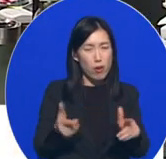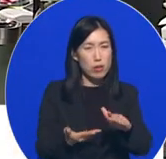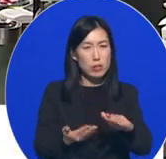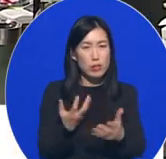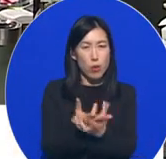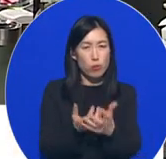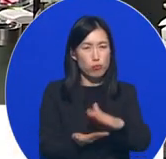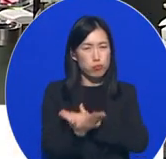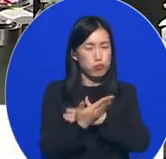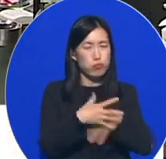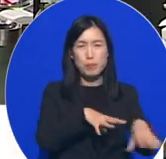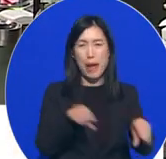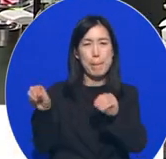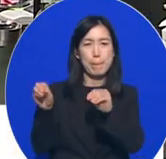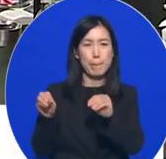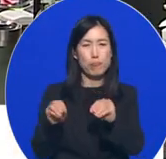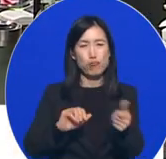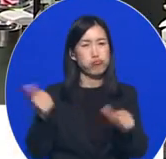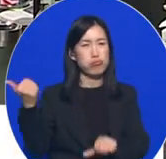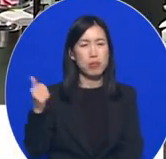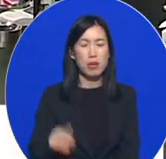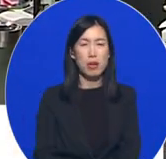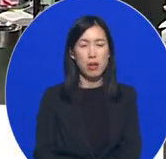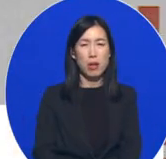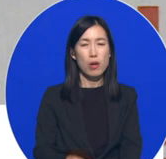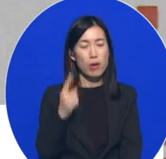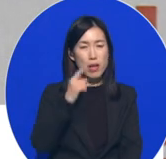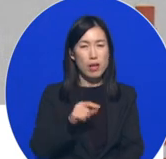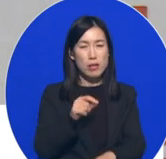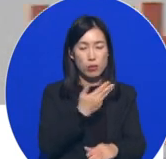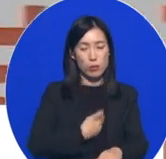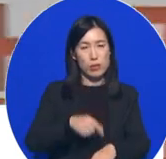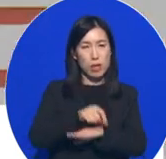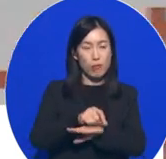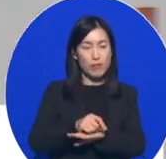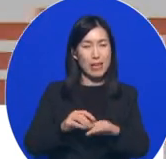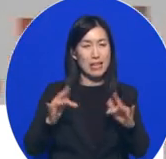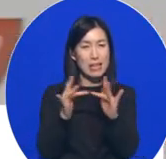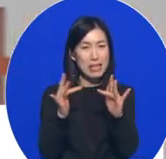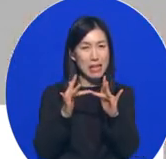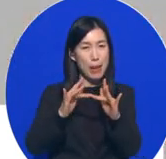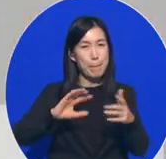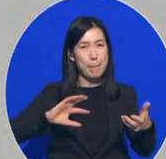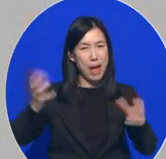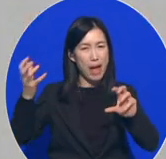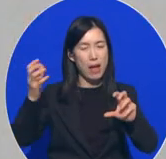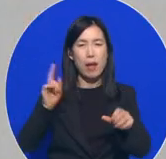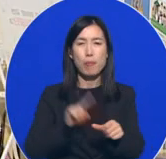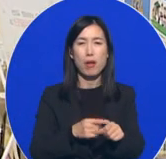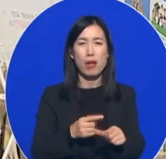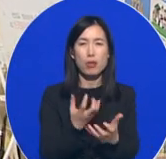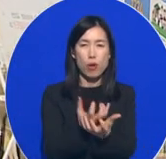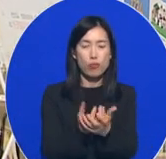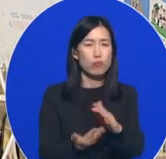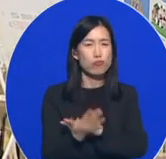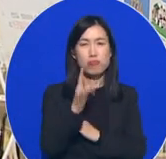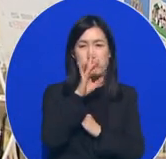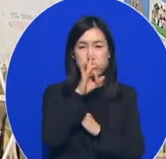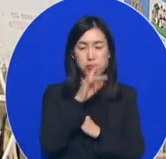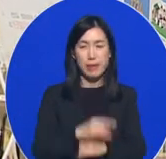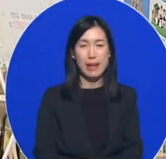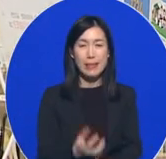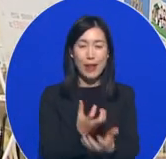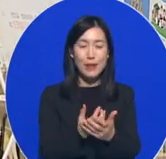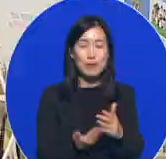발급이 중단됐습니다 전국 지자체 공무원이 사용하는 행정 전산망에 장애가 생긴 겁니다 민원 업무를 보기 위해